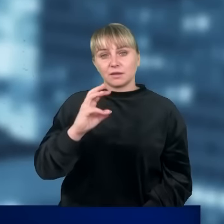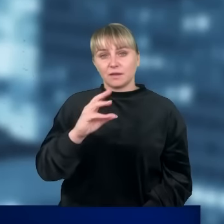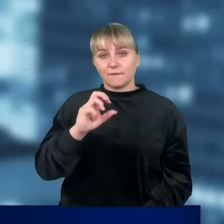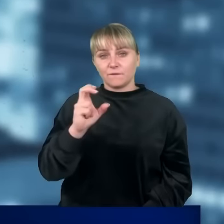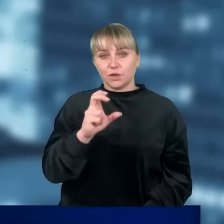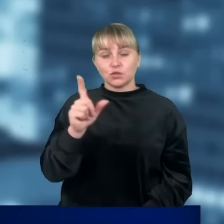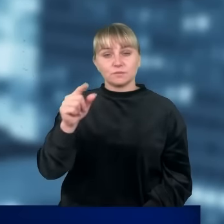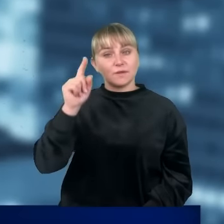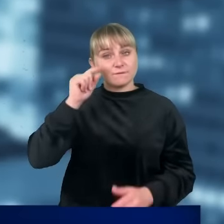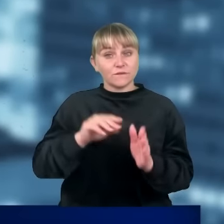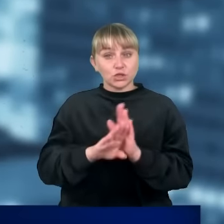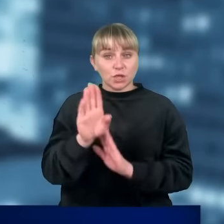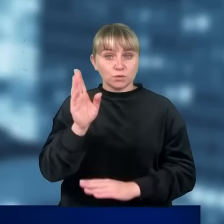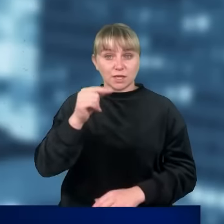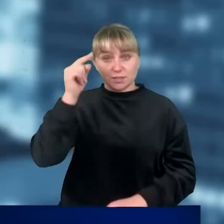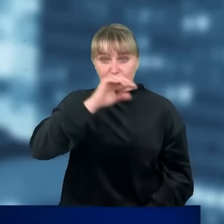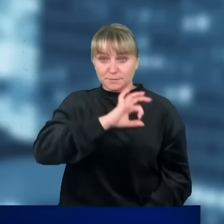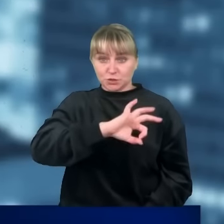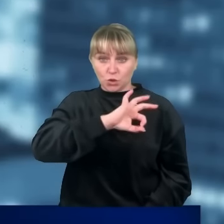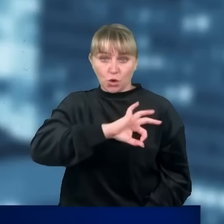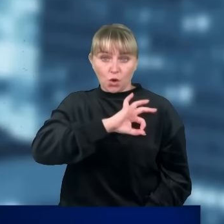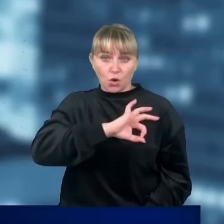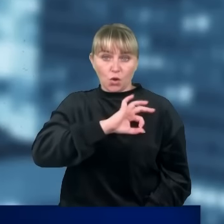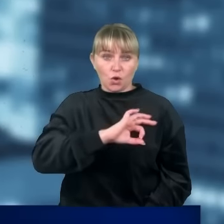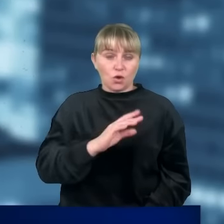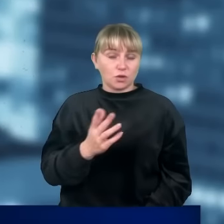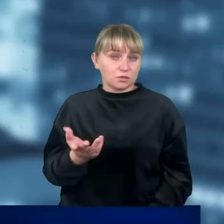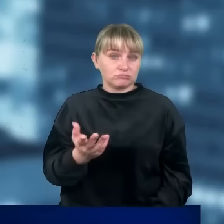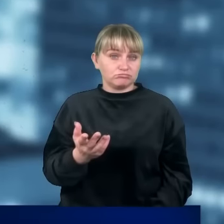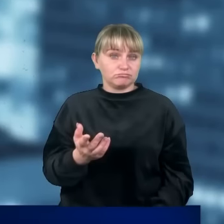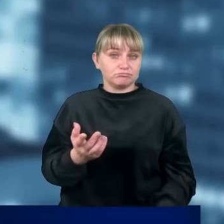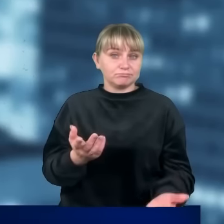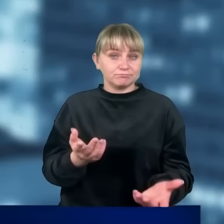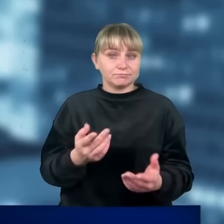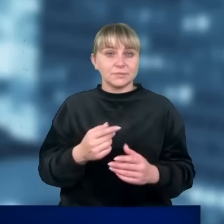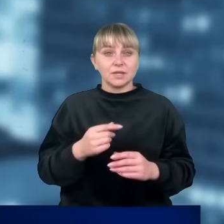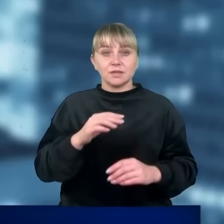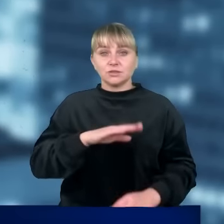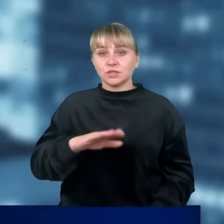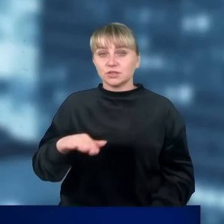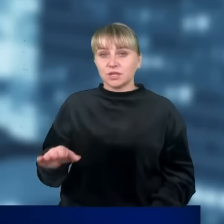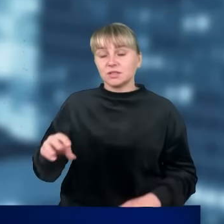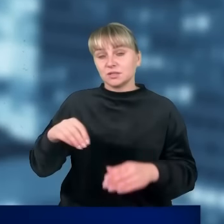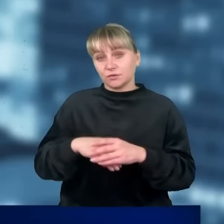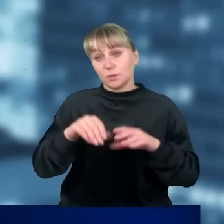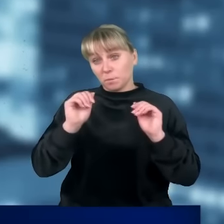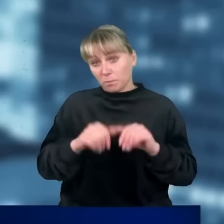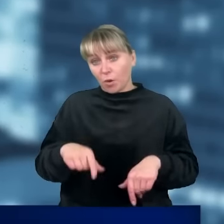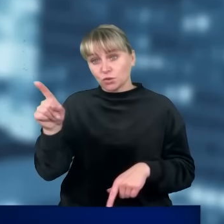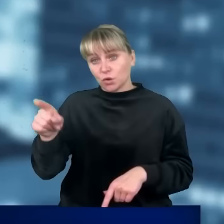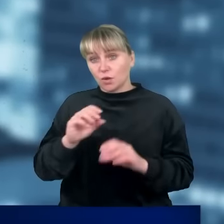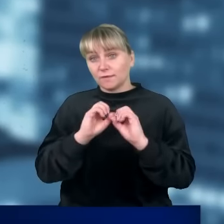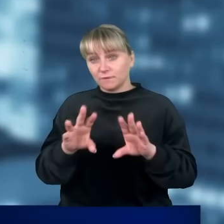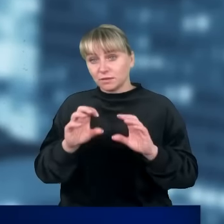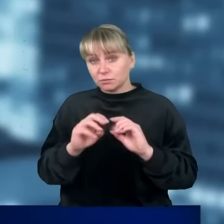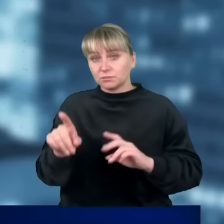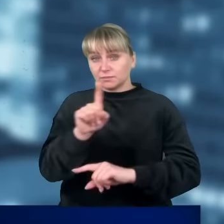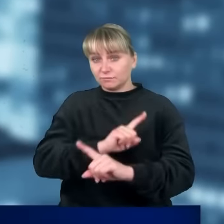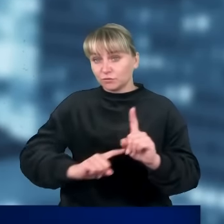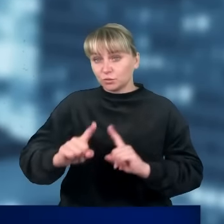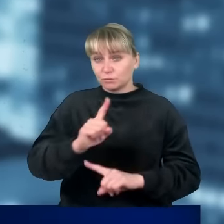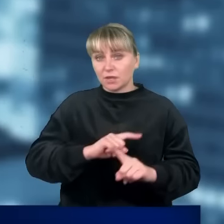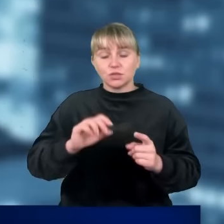psycholog dziecięcy, więc może on, pani Agnisiu, Michasiowi wytłumaczy. Na pewno będzie z nim